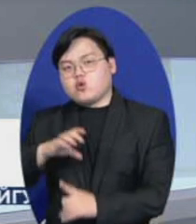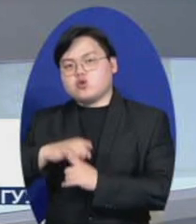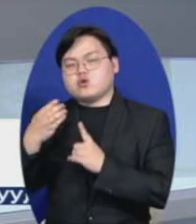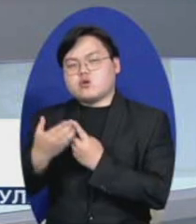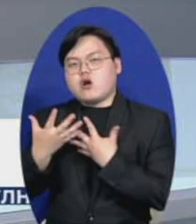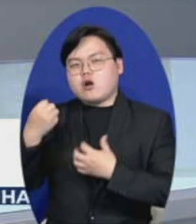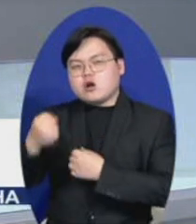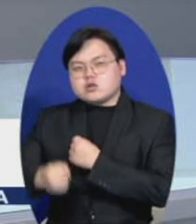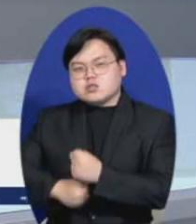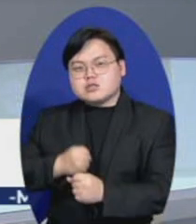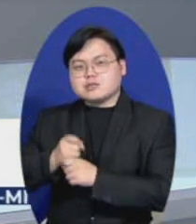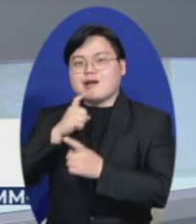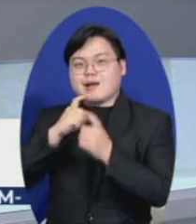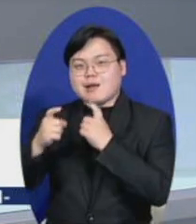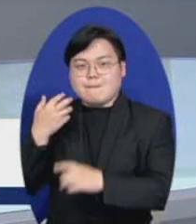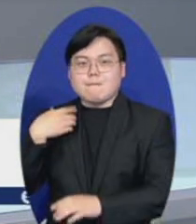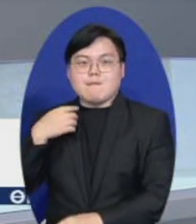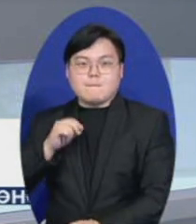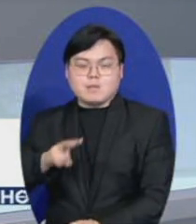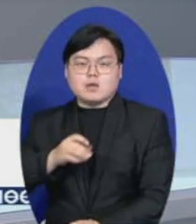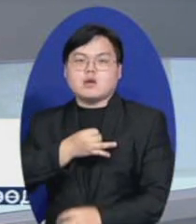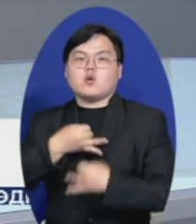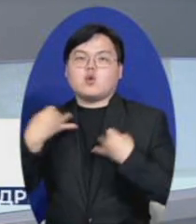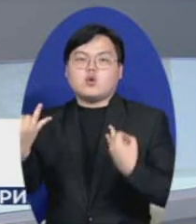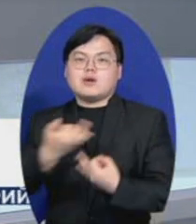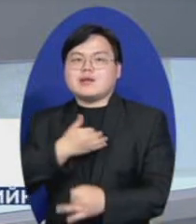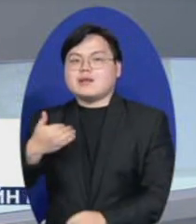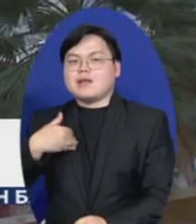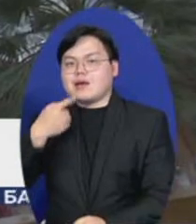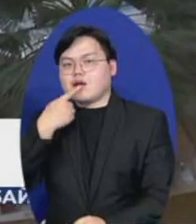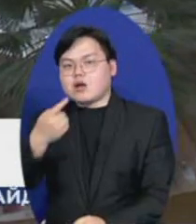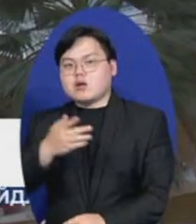жилийн харилцаатай явж ирснийг Улсын Их Хурлын дарга онцоллоо.